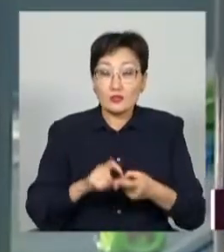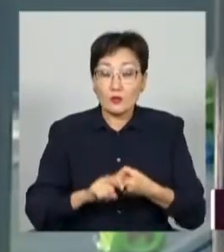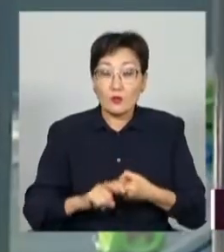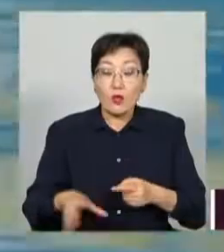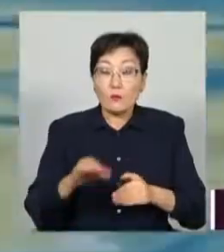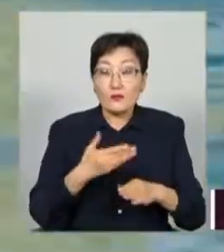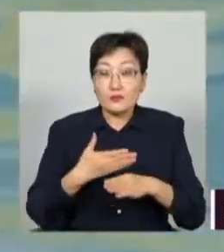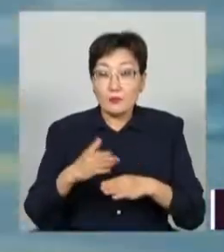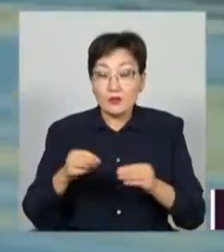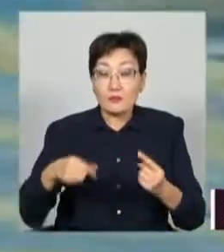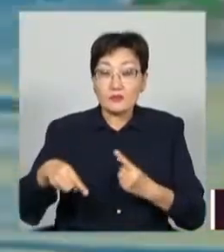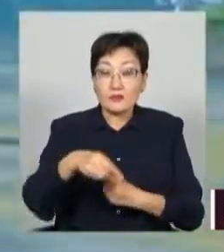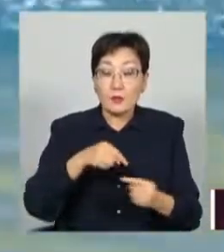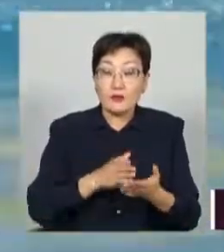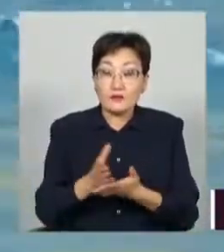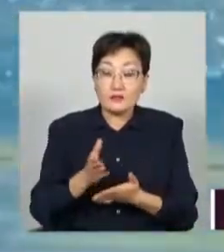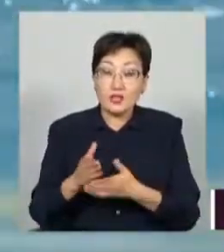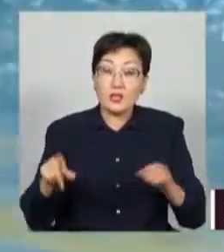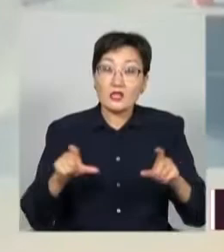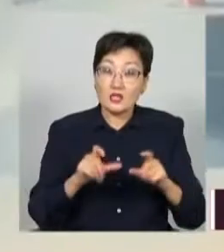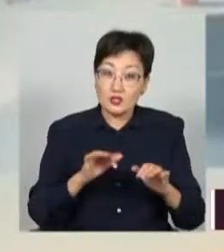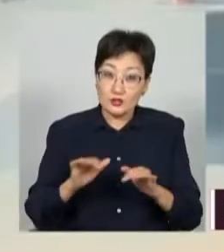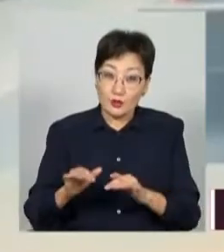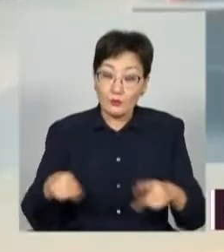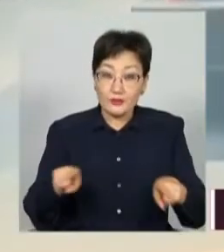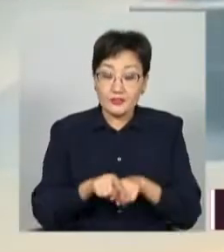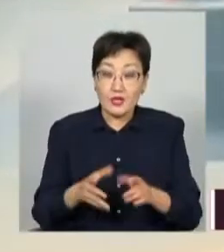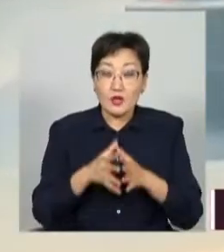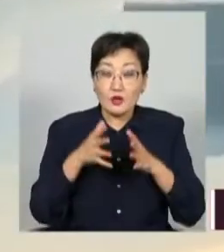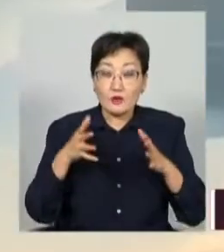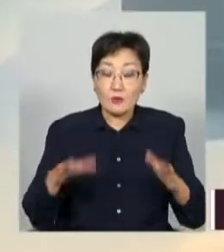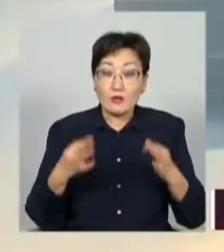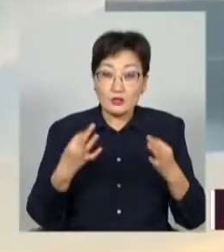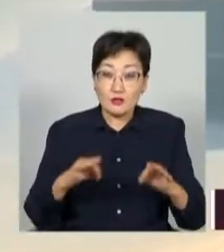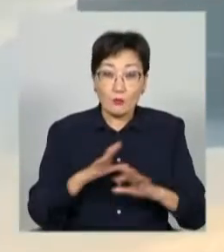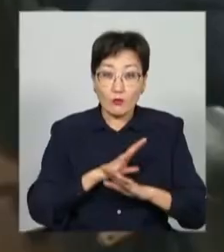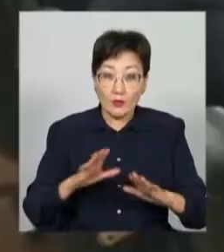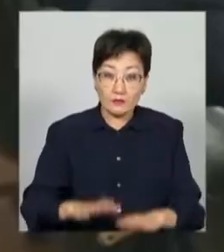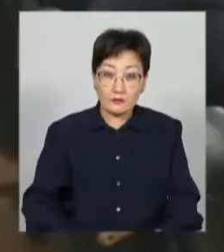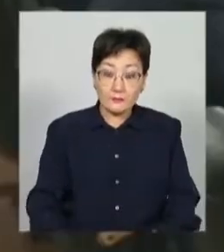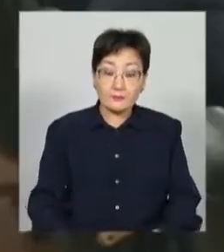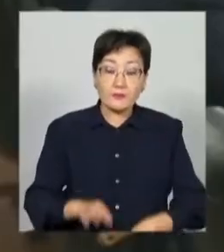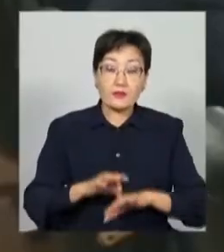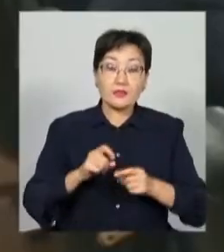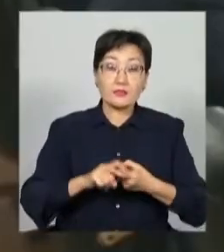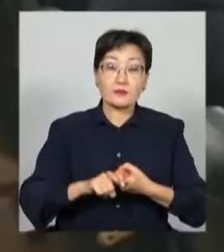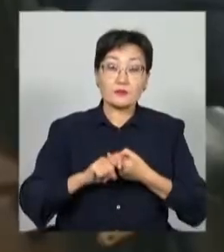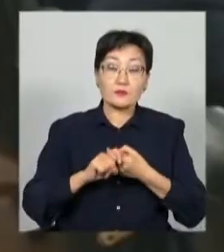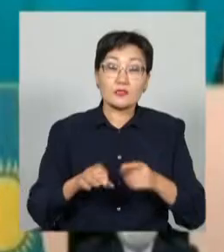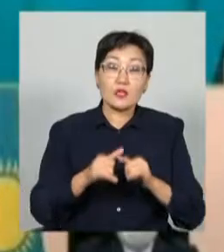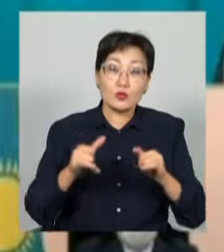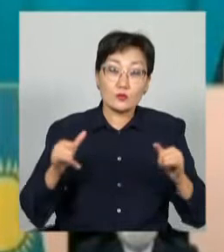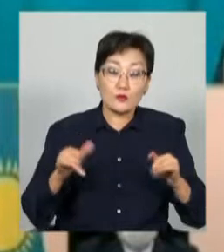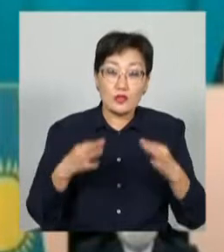бүкіл кезеңінде бизнестің барлық салаларында карантиндік шаралардың мұндай кең ауқымды жеңілдіктері болмаған. Коронавирустық